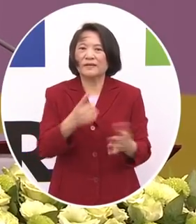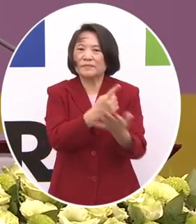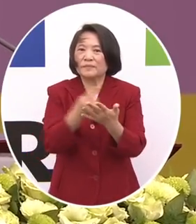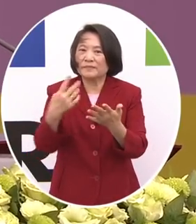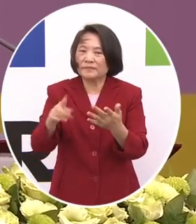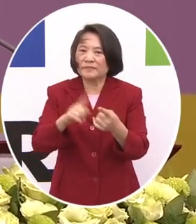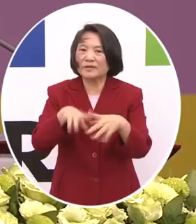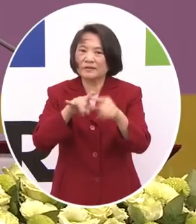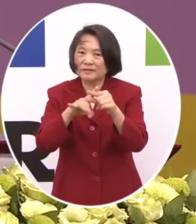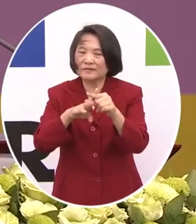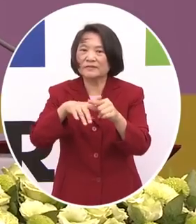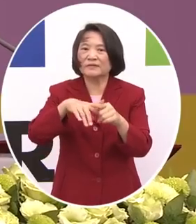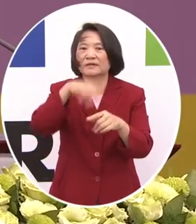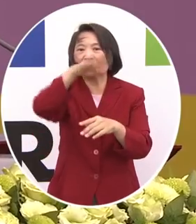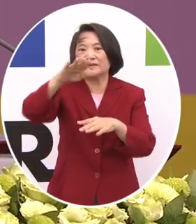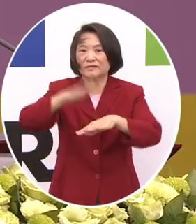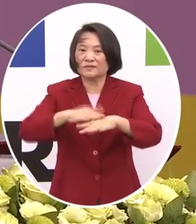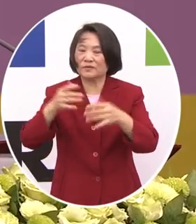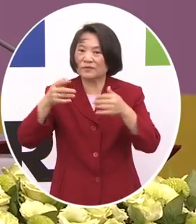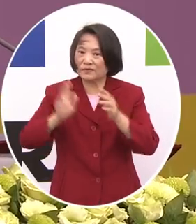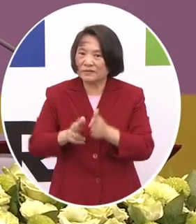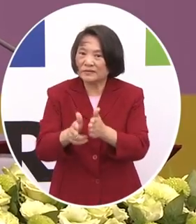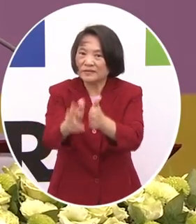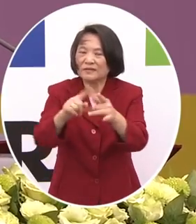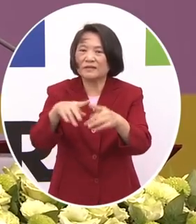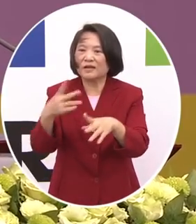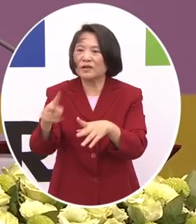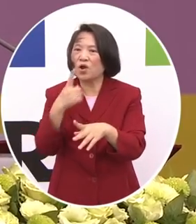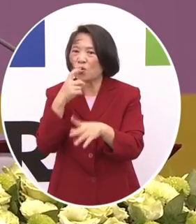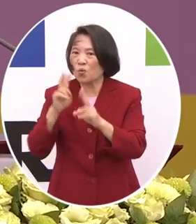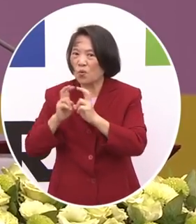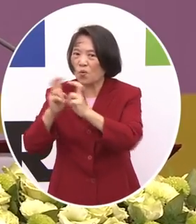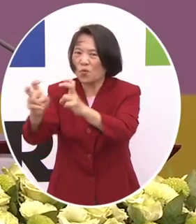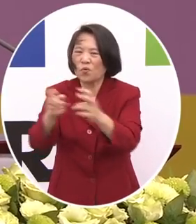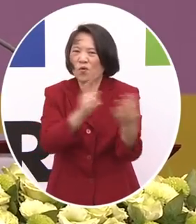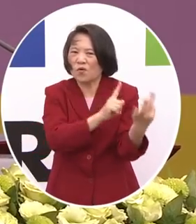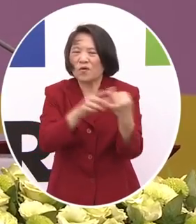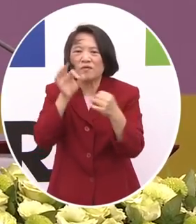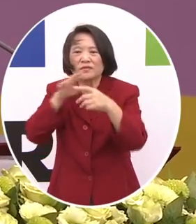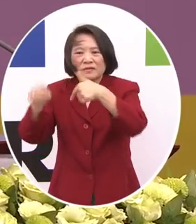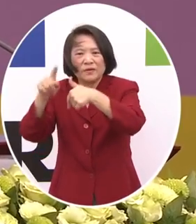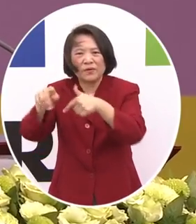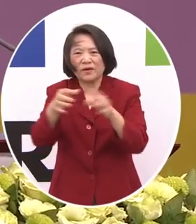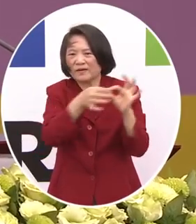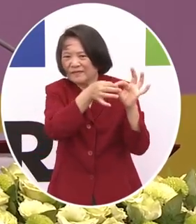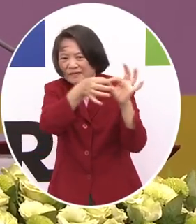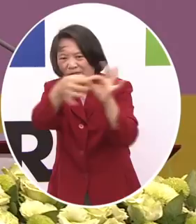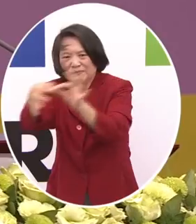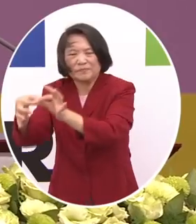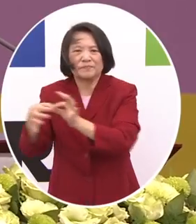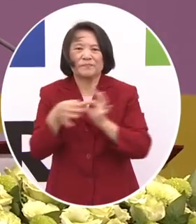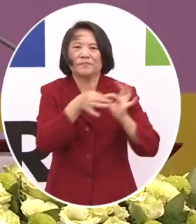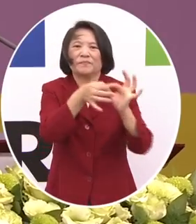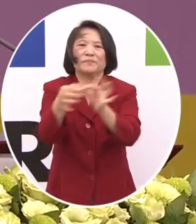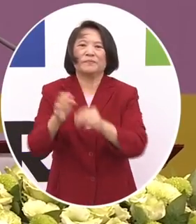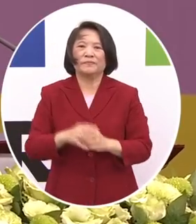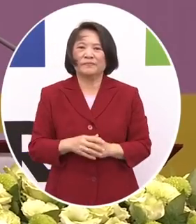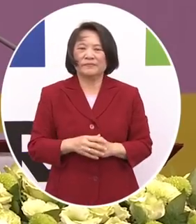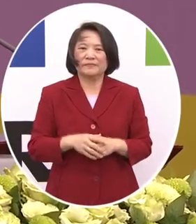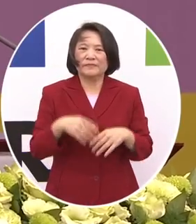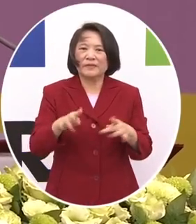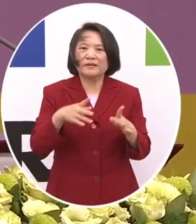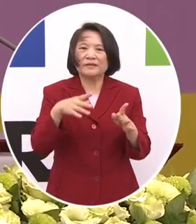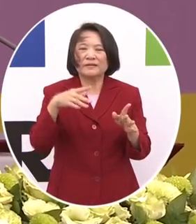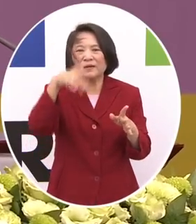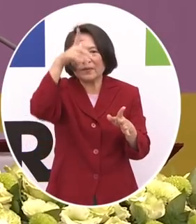的台中三手线，以及捷运绿线延伸彰化方案，还有高雄捷运红线延伸、